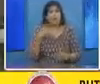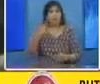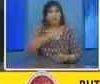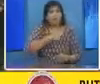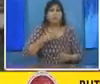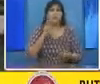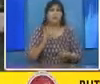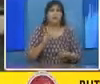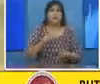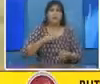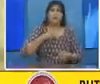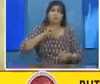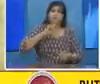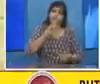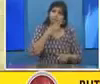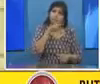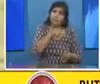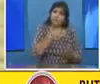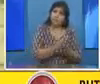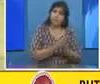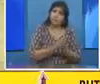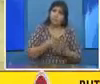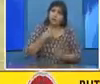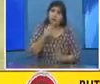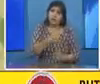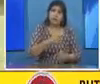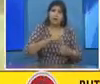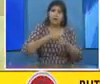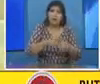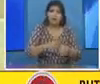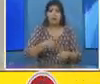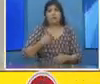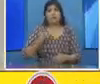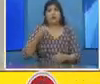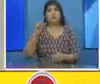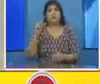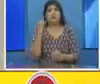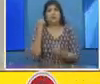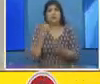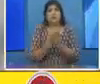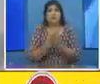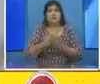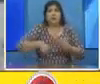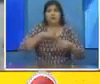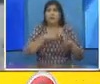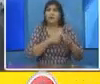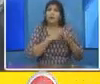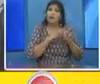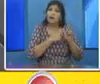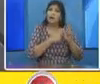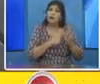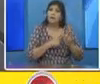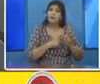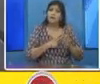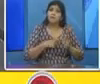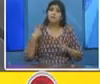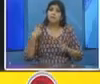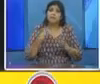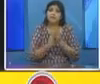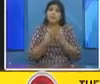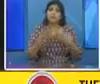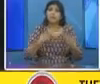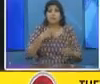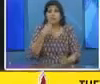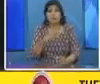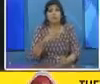और उचित जवाब देना भी जानता है। हमारे वीर सैनिकों ने दिखा दिया कि